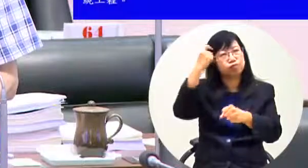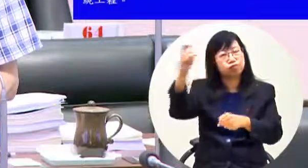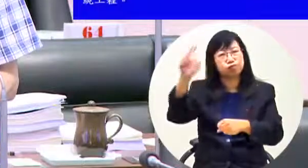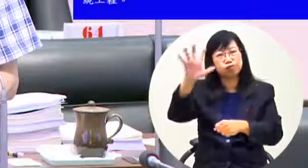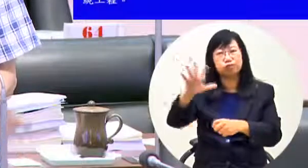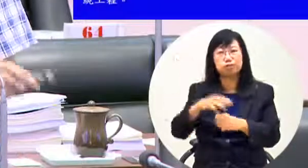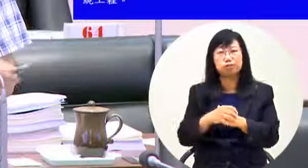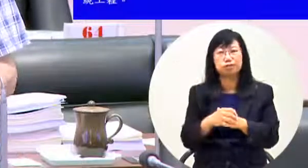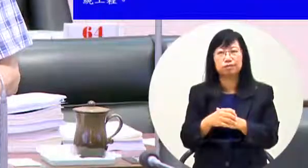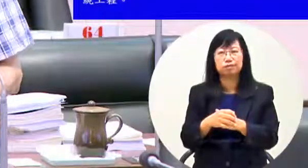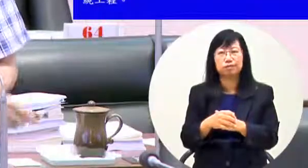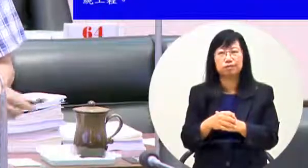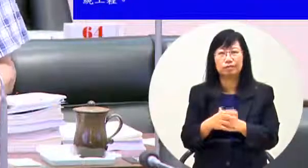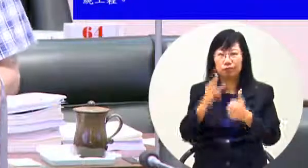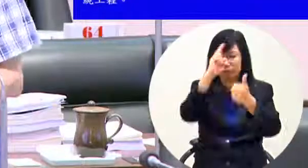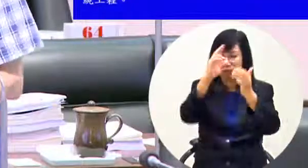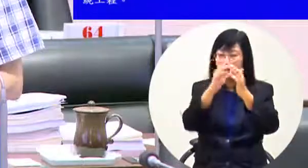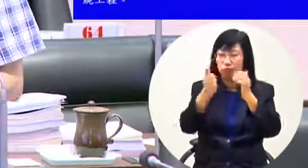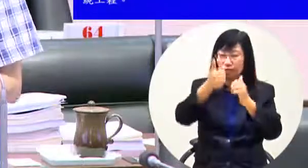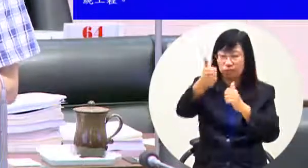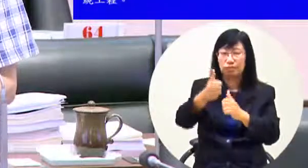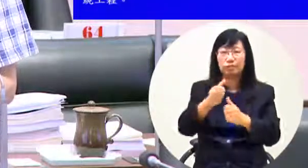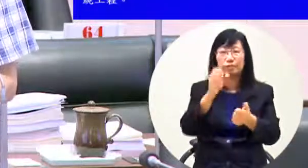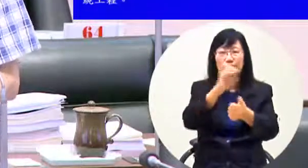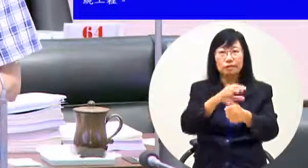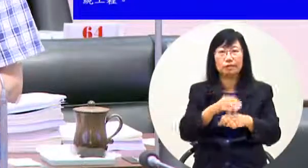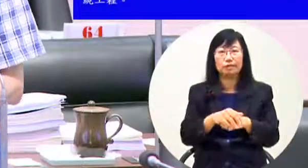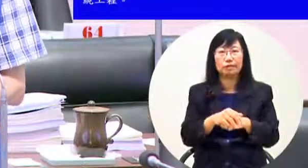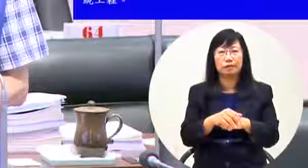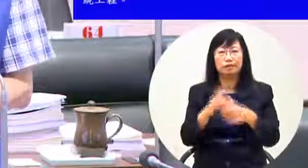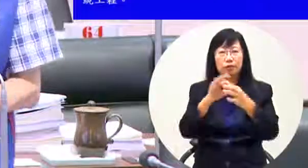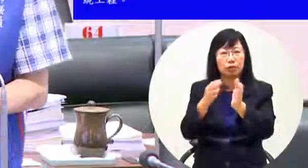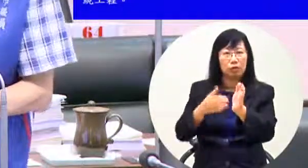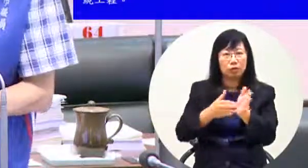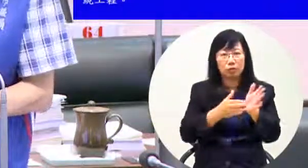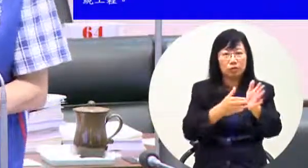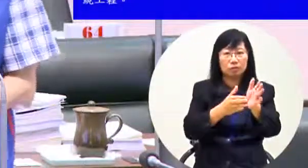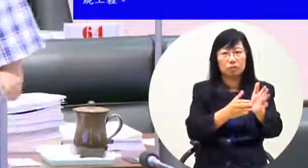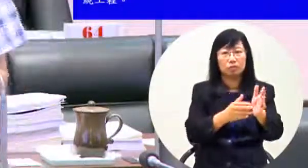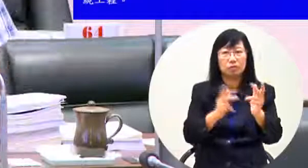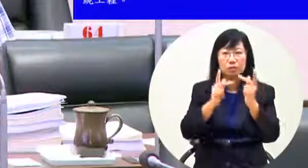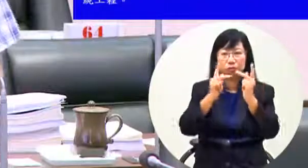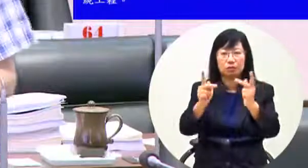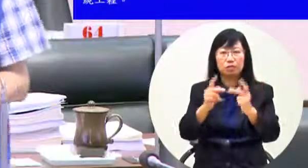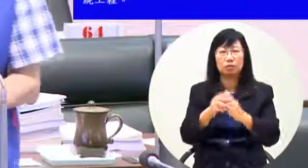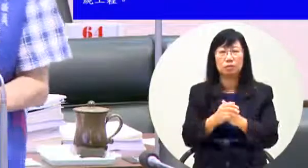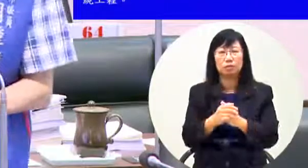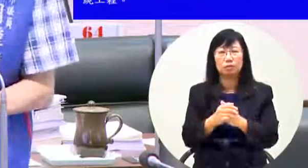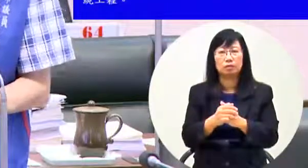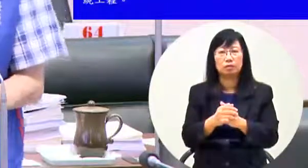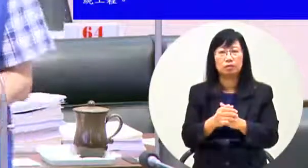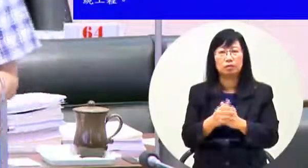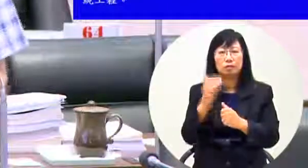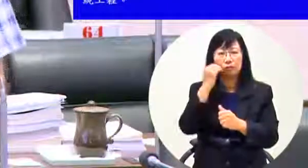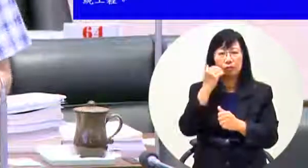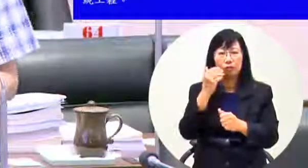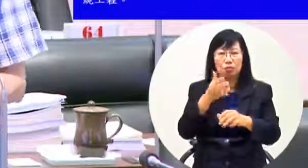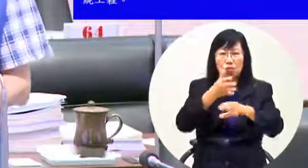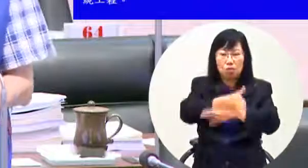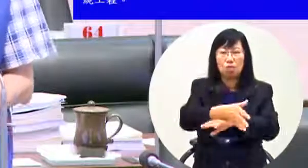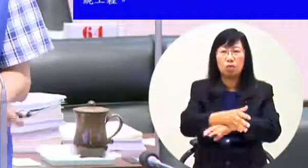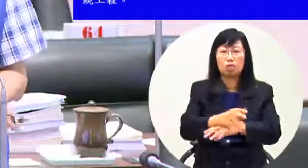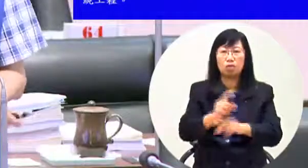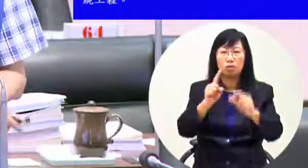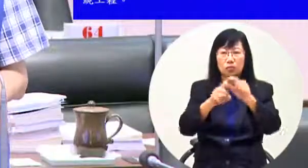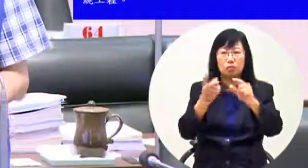梦，我们的轻轨捷运有经过到我们的中华路美术馆园